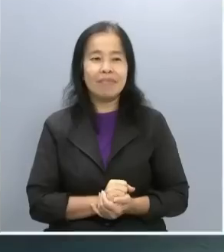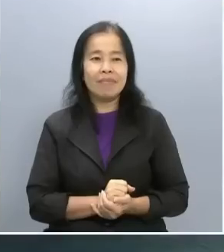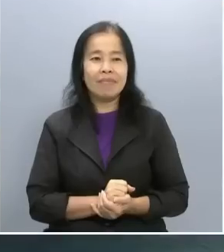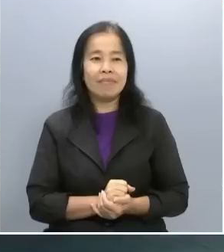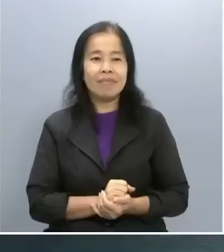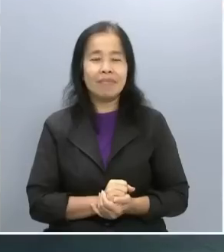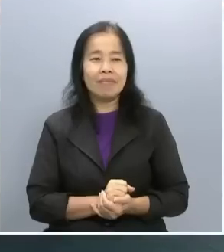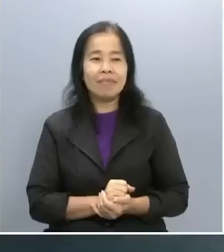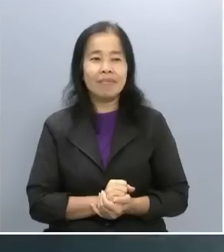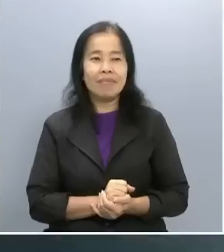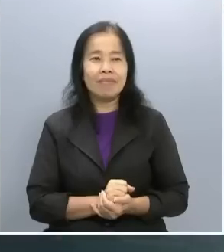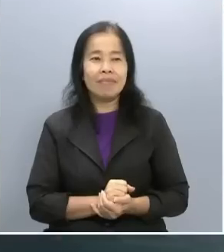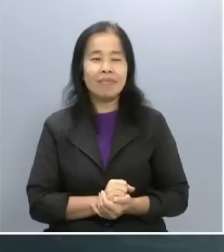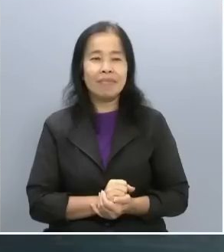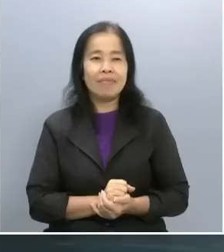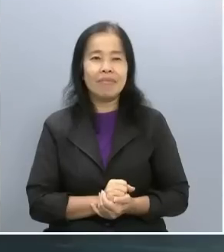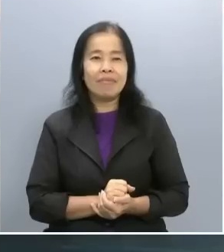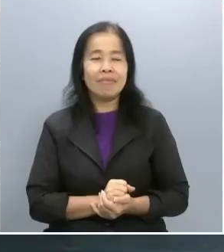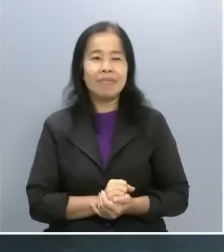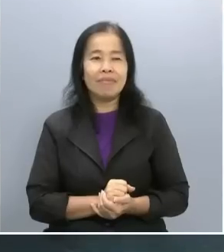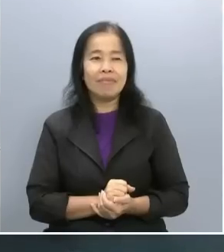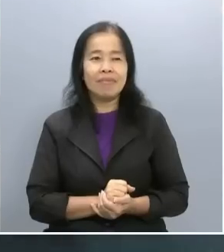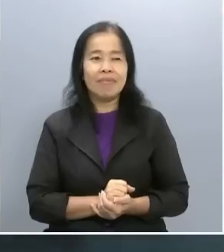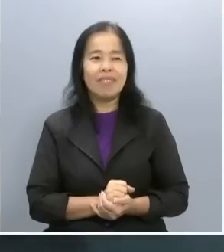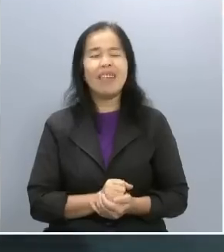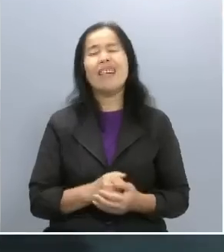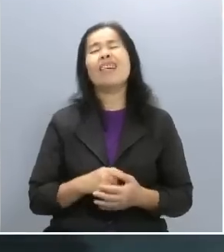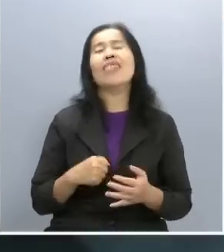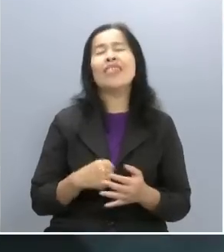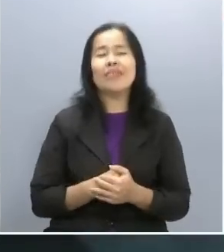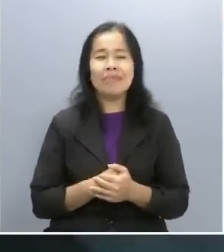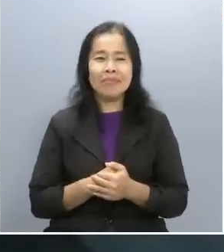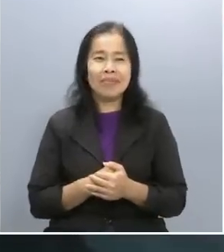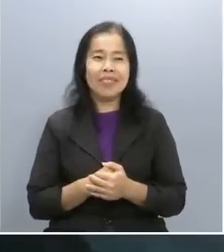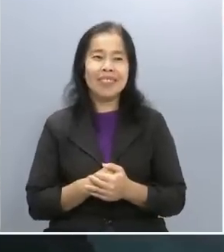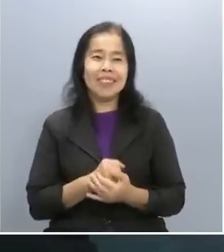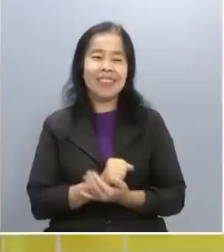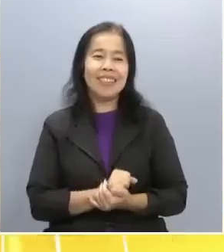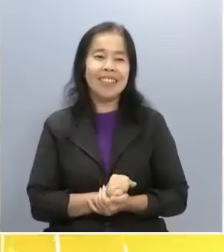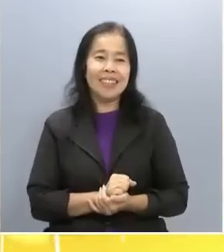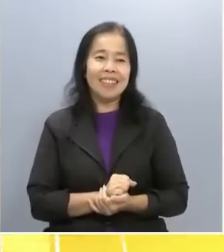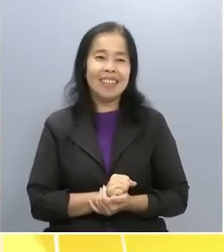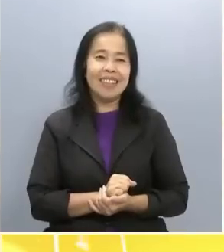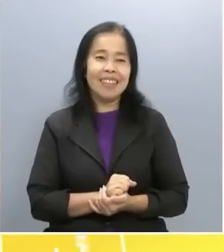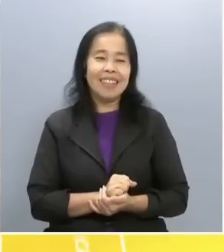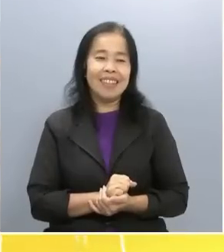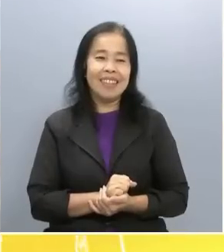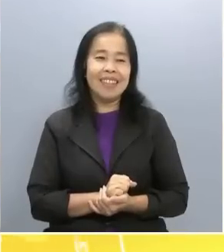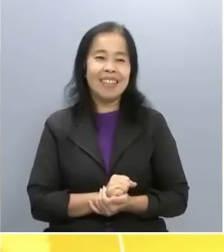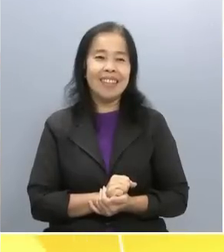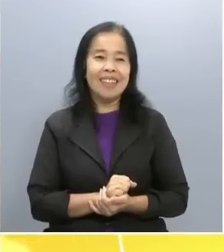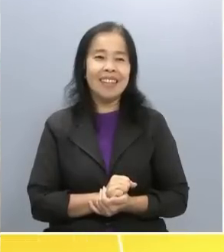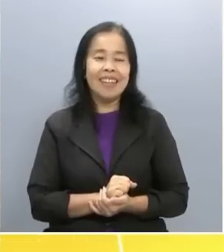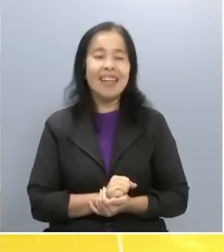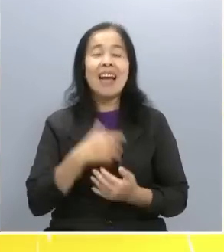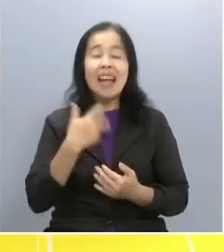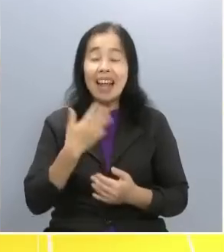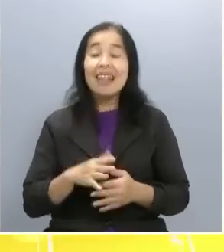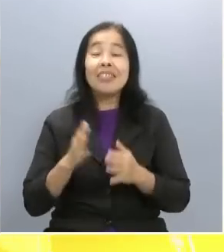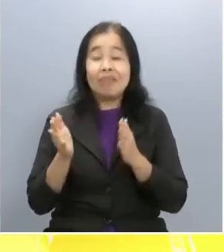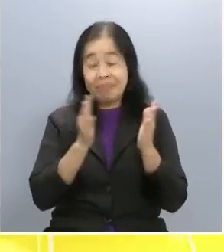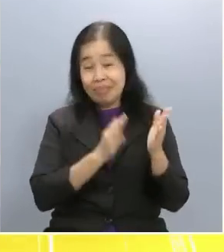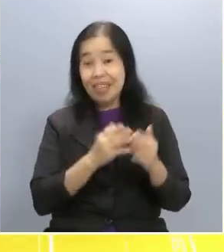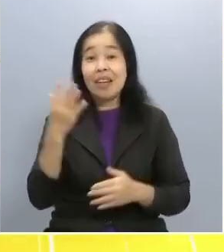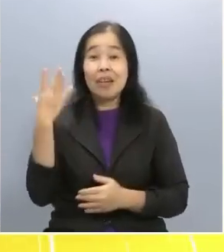โยกสิโยก นั่นแหละพอแล้ว ไม่ใช่ แบบนี้นั่นแหละท่านผู้ชม กูจะเล่นเบอร์นี้แหละแต่ว่าเอางี้เดี๋ยวคราวหน้า ขณะเดียวกันเมื่อว